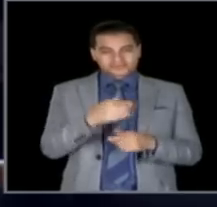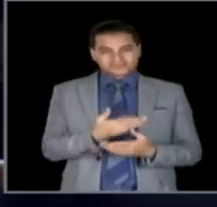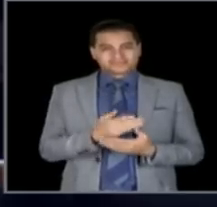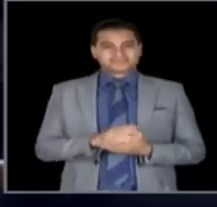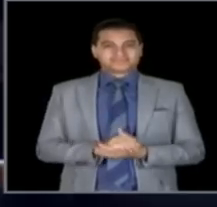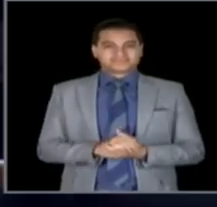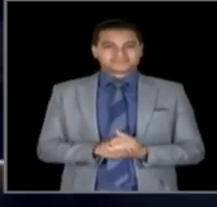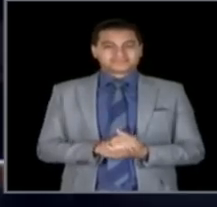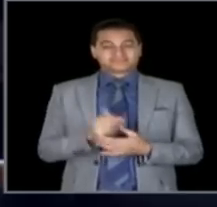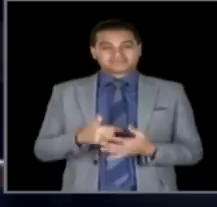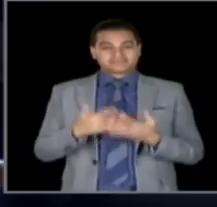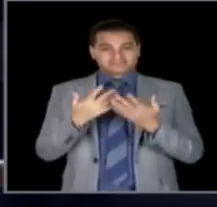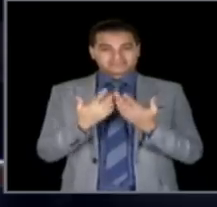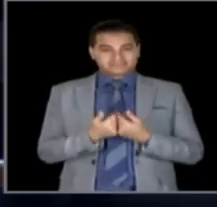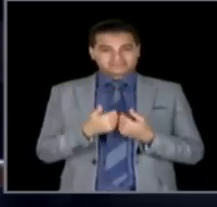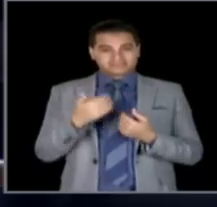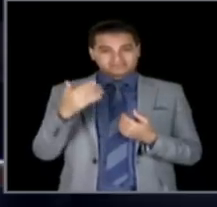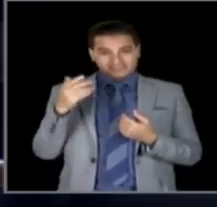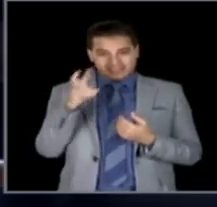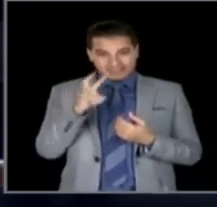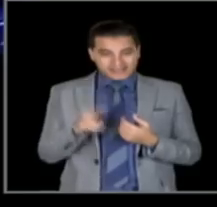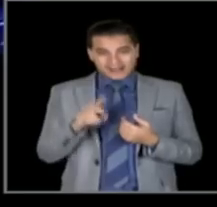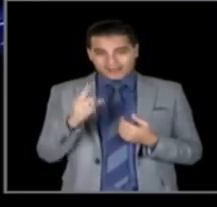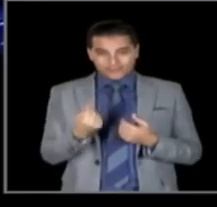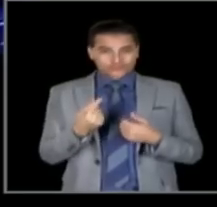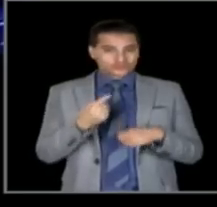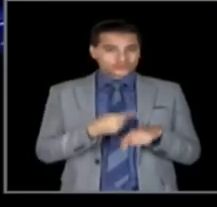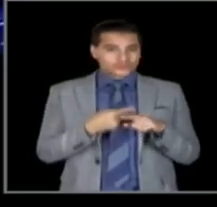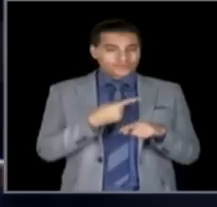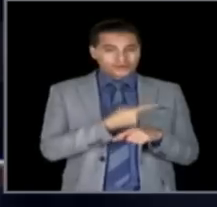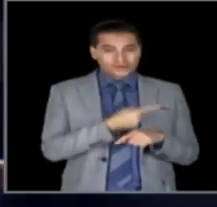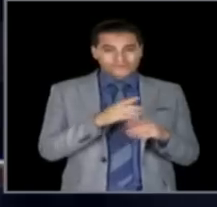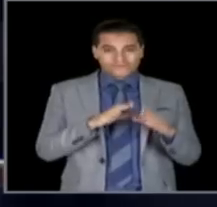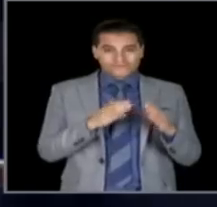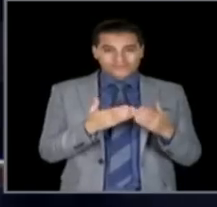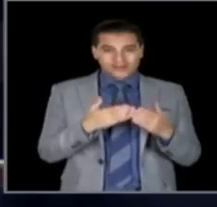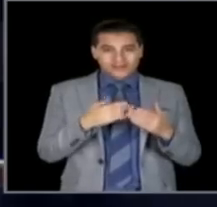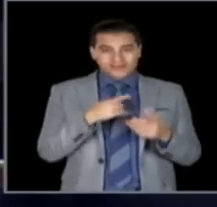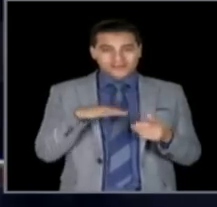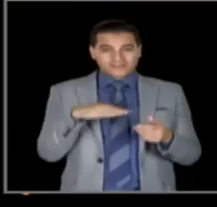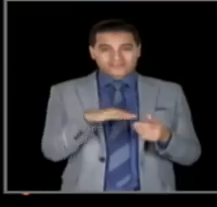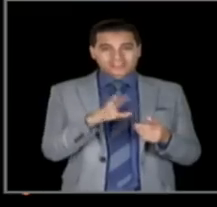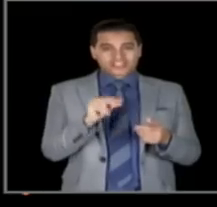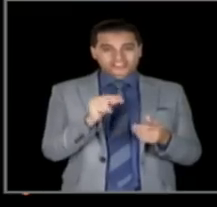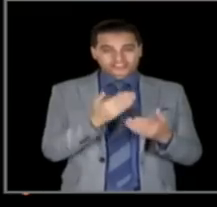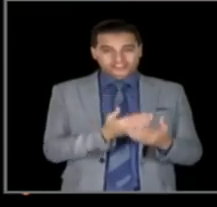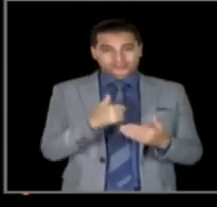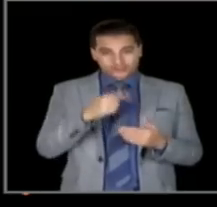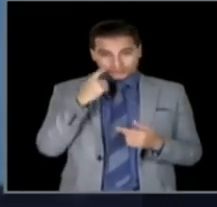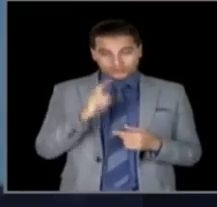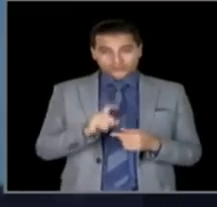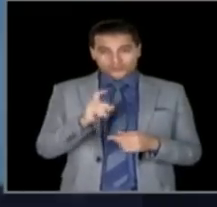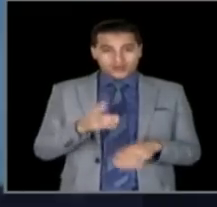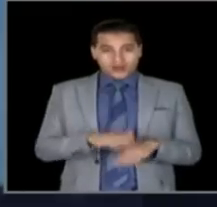والمعراج. النتيجة اتغيرت، النيل 15، فايترز 20. موجة